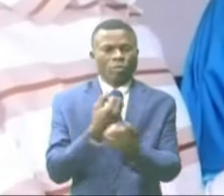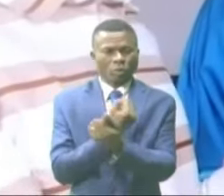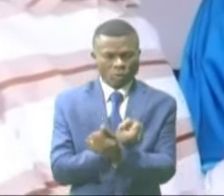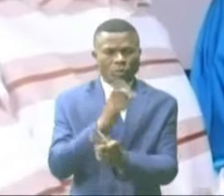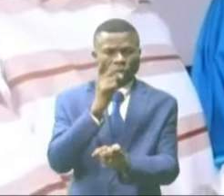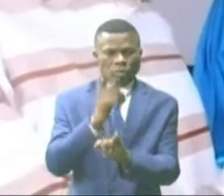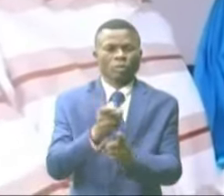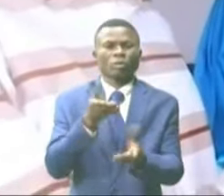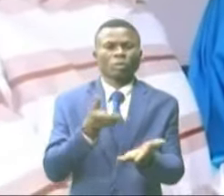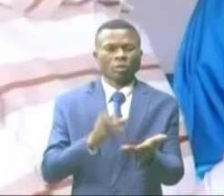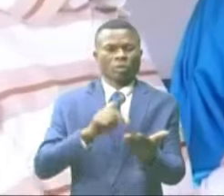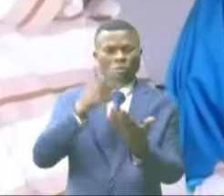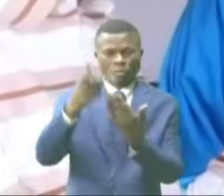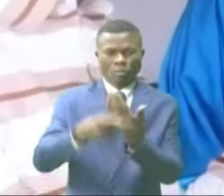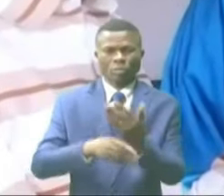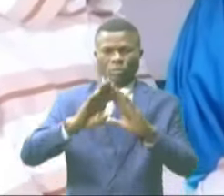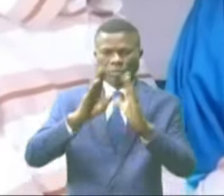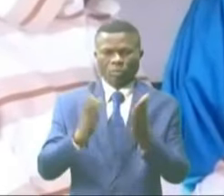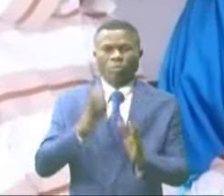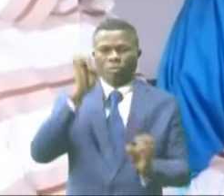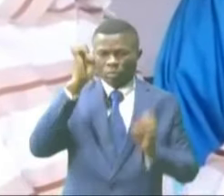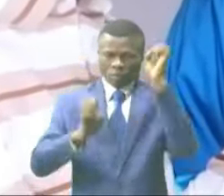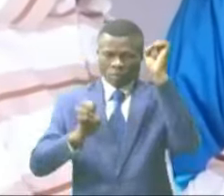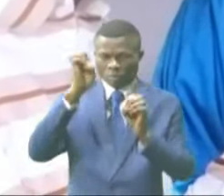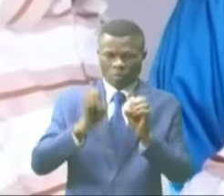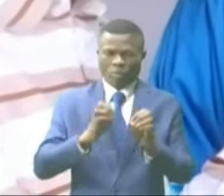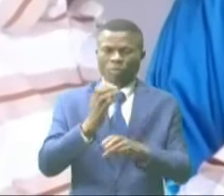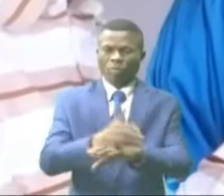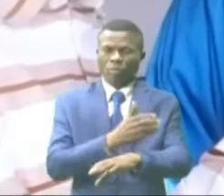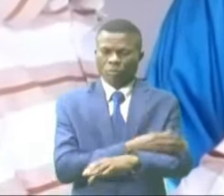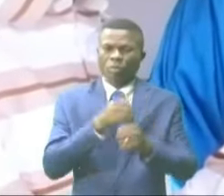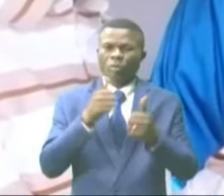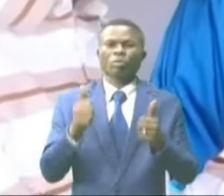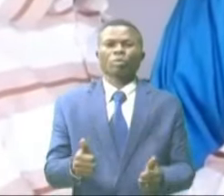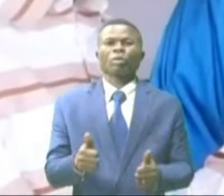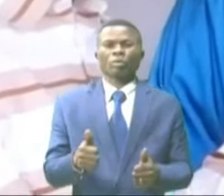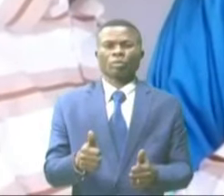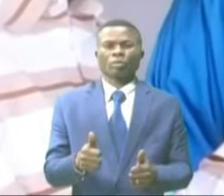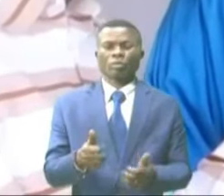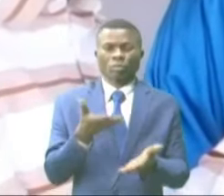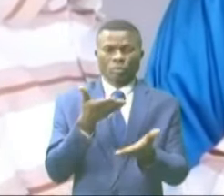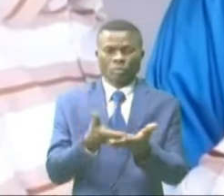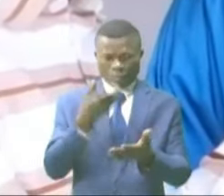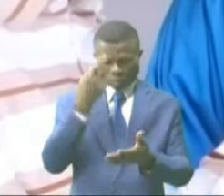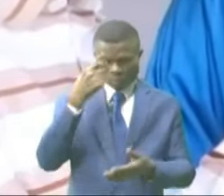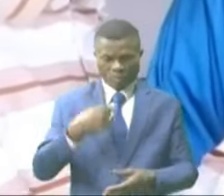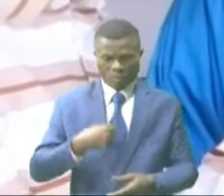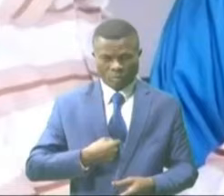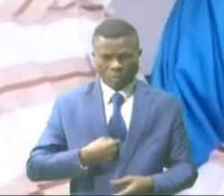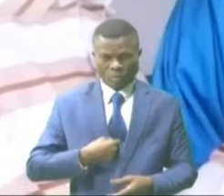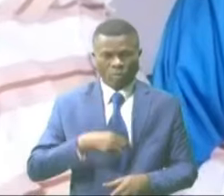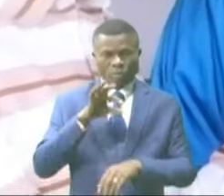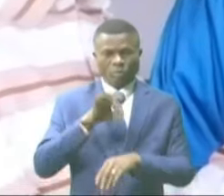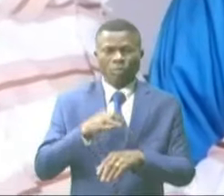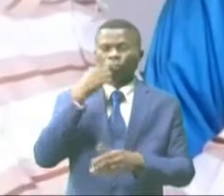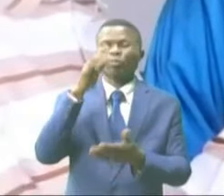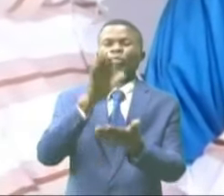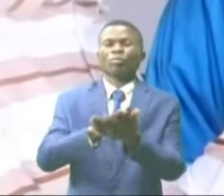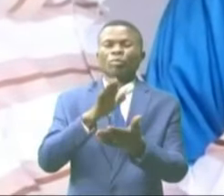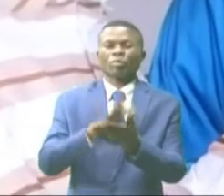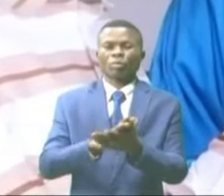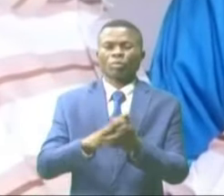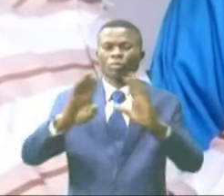respectées et les évaluations se sont bien déroulées. C'est ici pour moi l'occasion de féliciter les